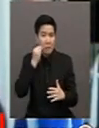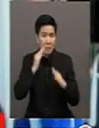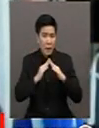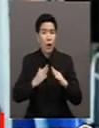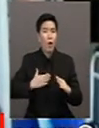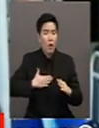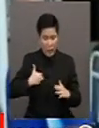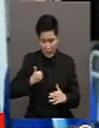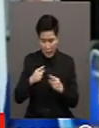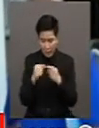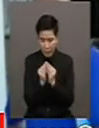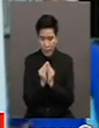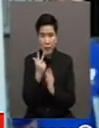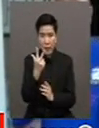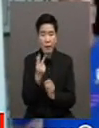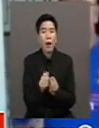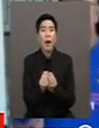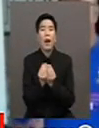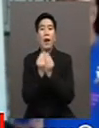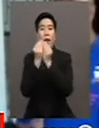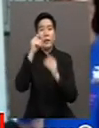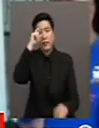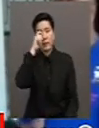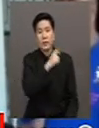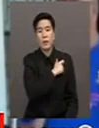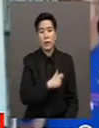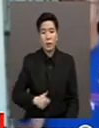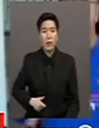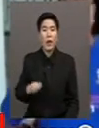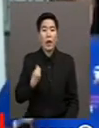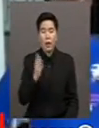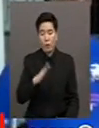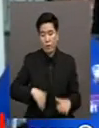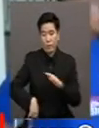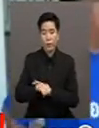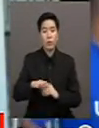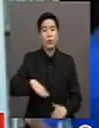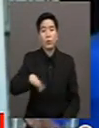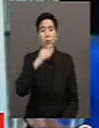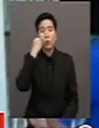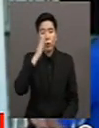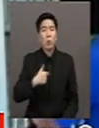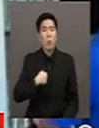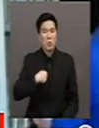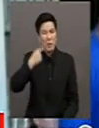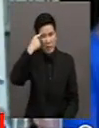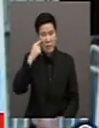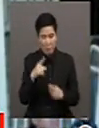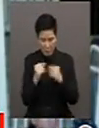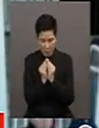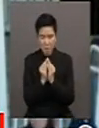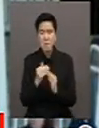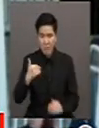พื่อถวายในหลวงของเราและเพื่อแฟนบอลของเราทุกคนครับเราผมคิดว่าวันนี้น่าจะมีแต้มครับ